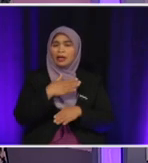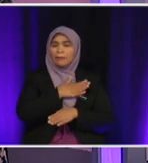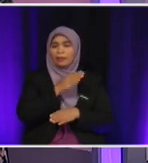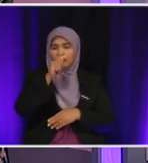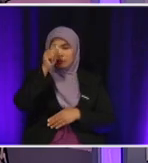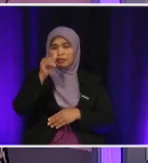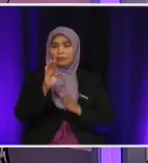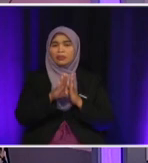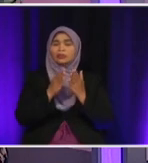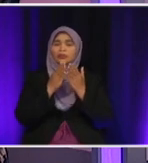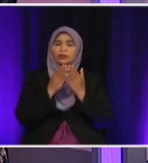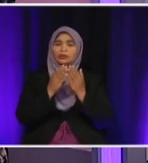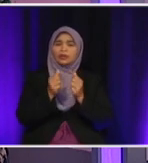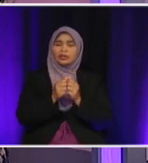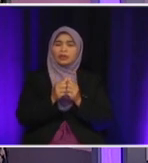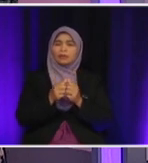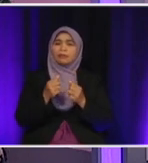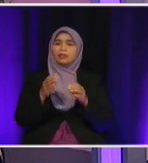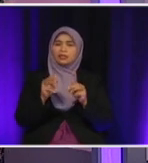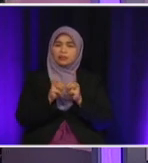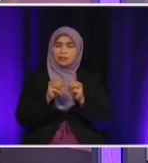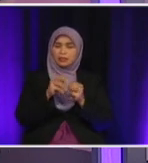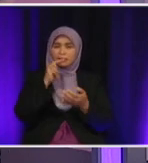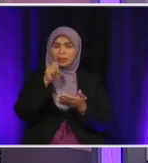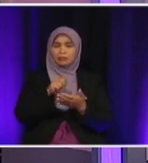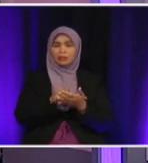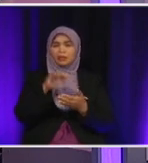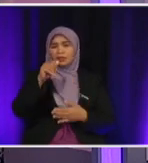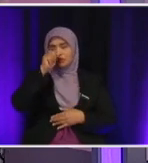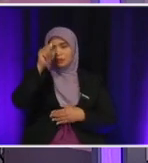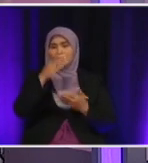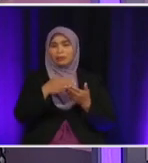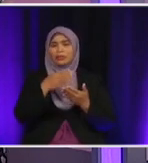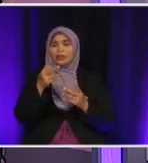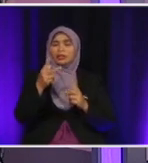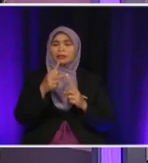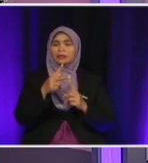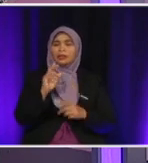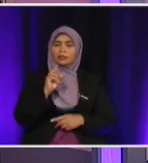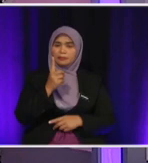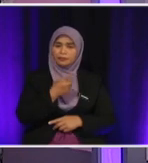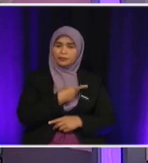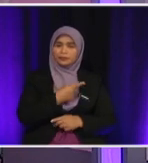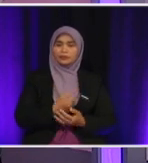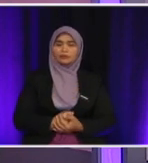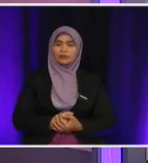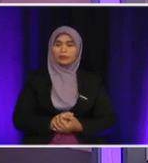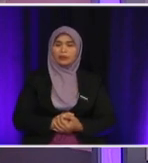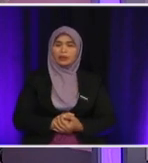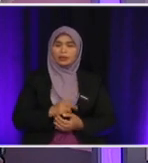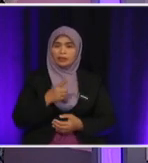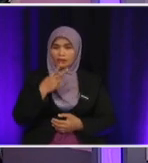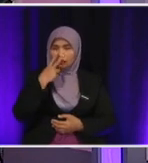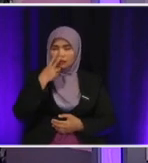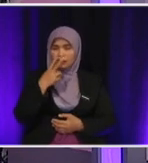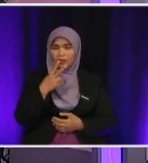bersyukur dengan segala macam nikmat Ya Allah berikan kepada kita Baiklah murid-murid Mari kita lihat pula ah